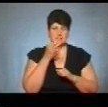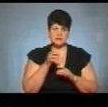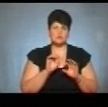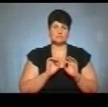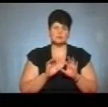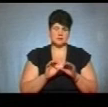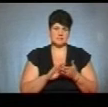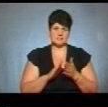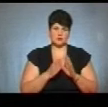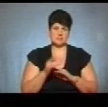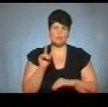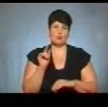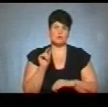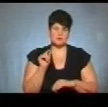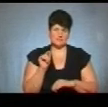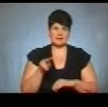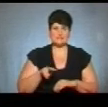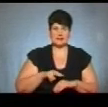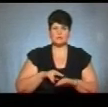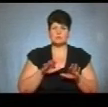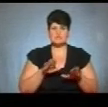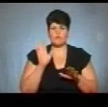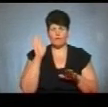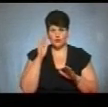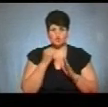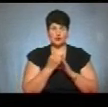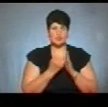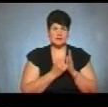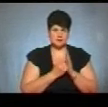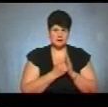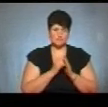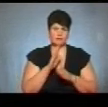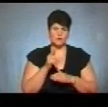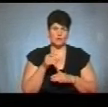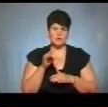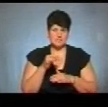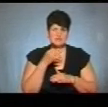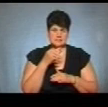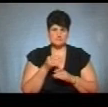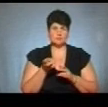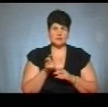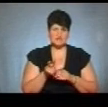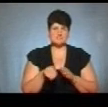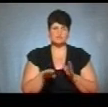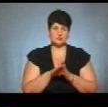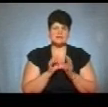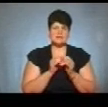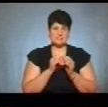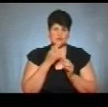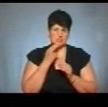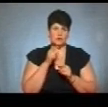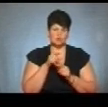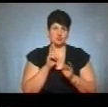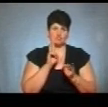прокоментує ситуацію в понеділок. І директор місцевого водоканалу Віктор Гордієнко повідомив, що вийде з відпустки 10 червня і тоді